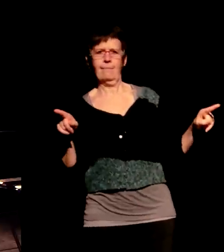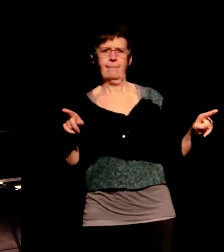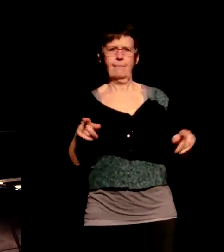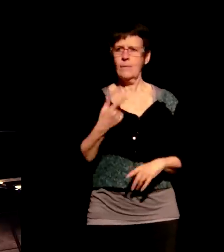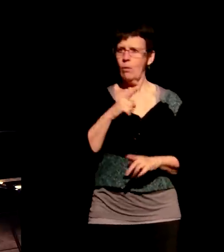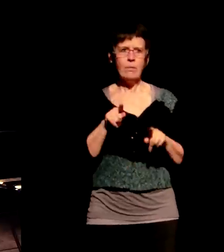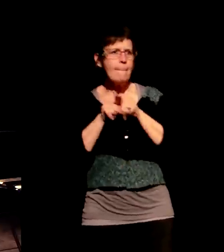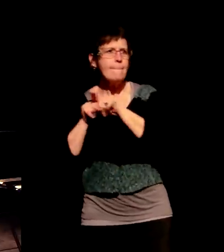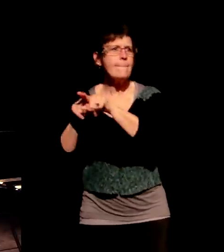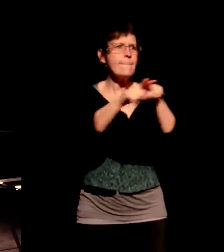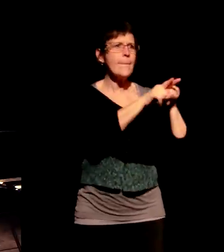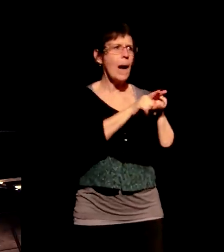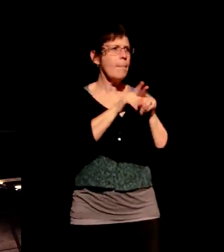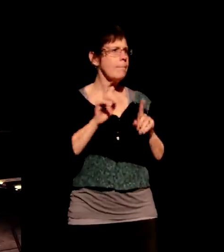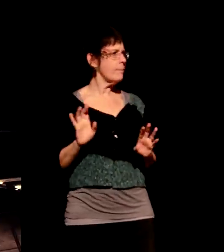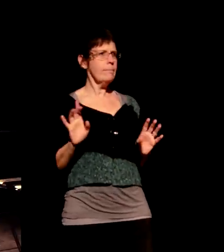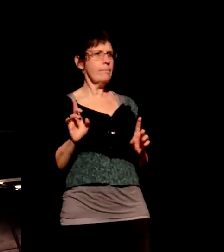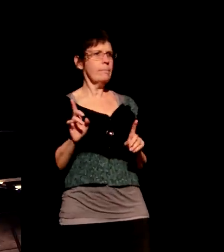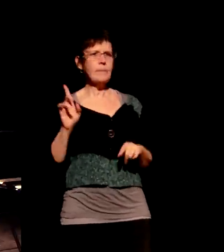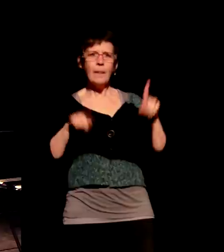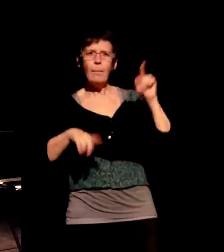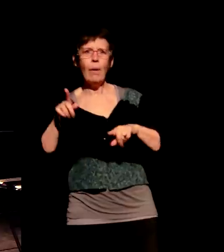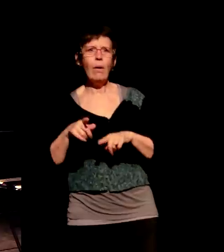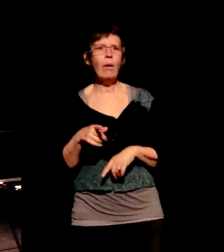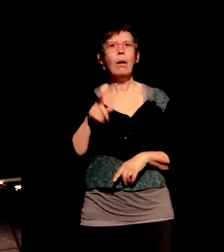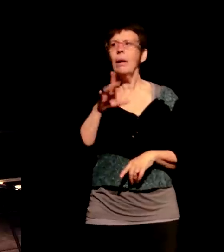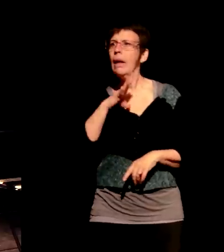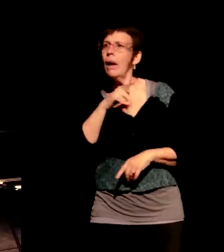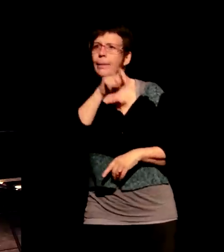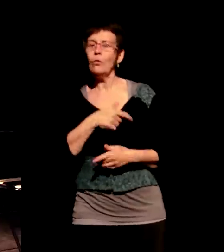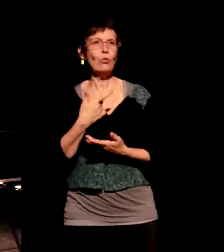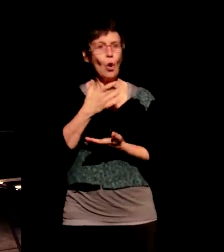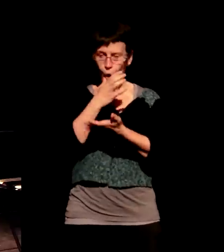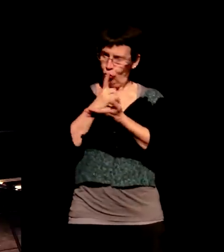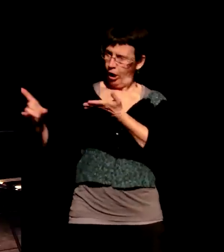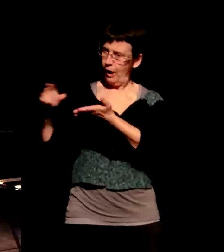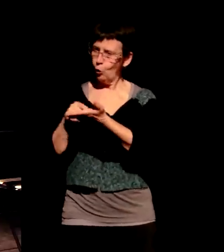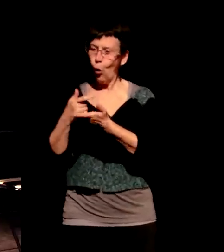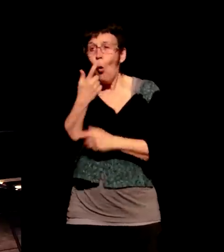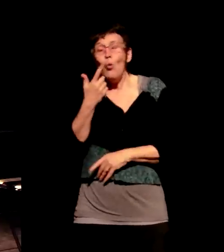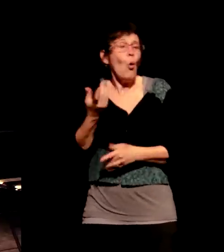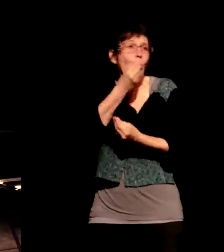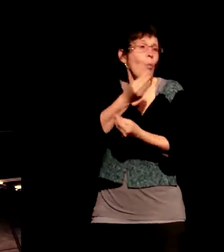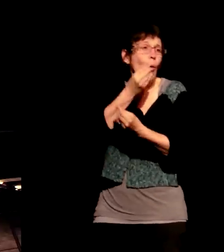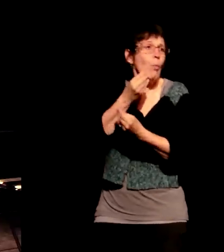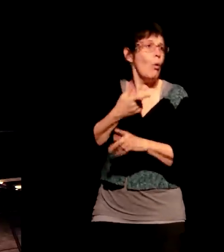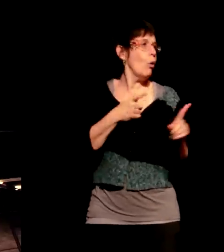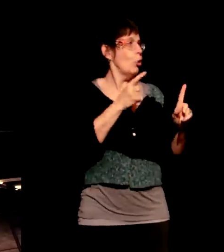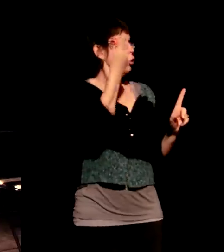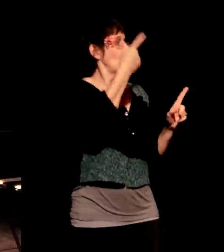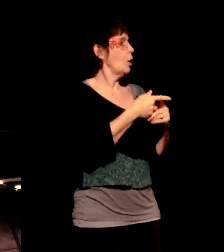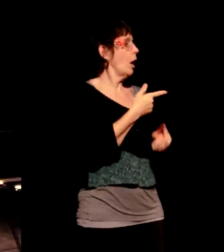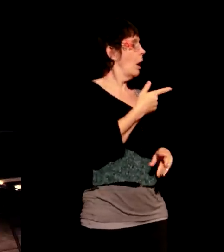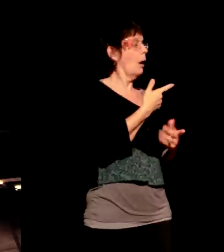mécanique raciste. Comment quelqu'un qui se sent agressé par Charlie Hebdo et qui ne se sent pas agressé par Dieudonné peut comprendre, peut percevoir le fait que